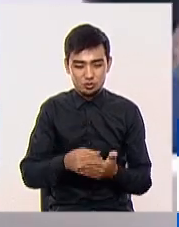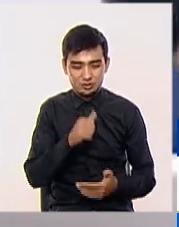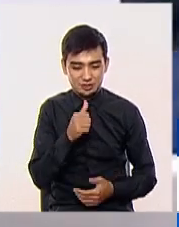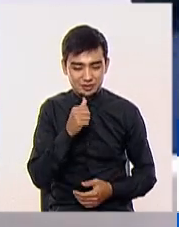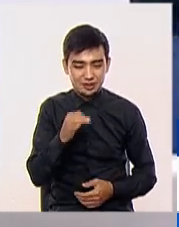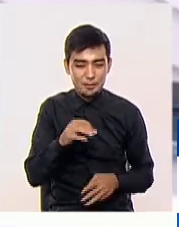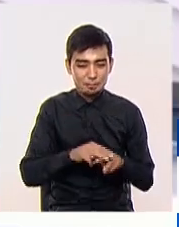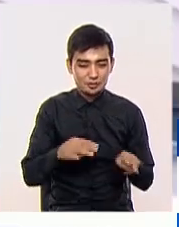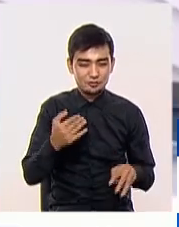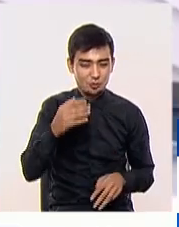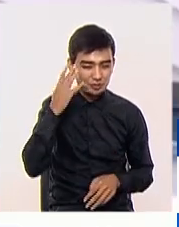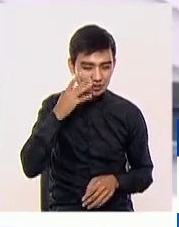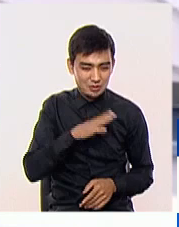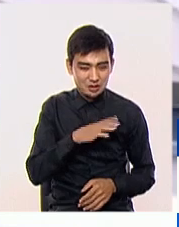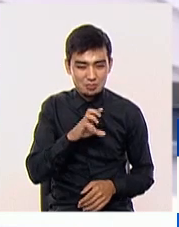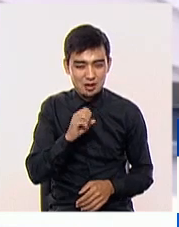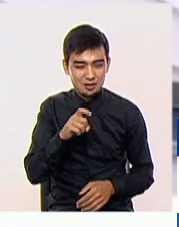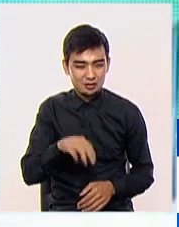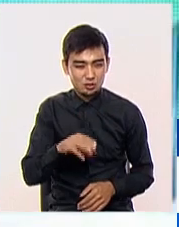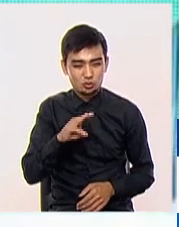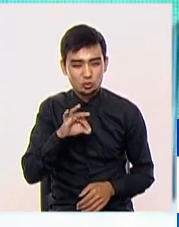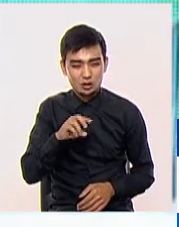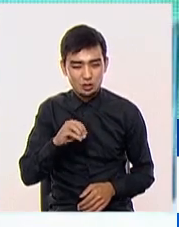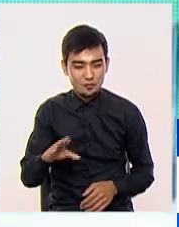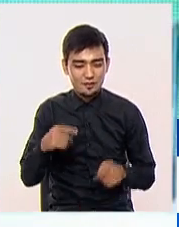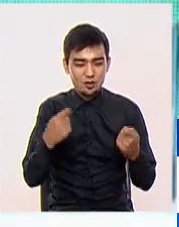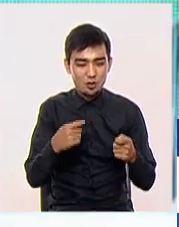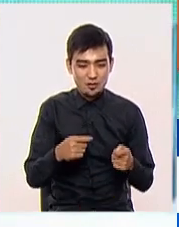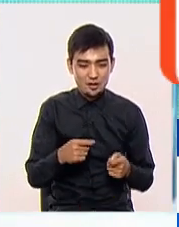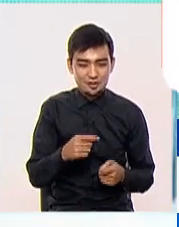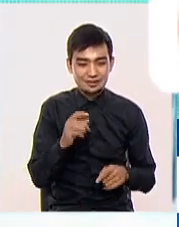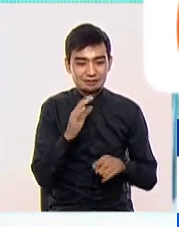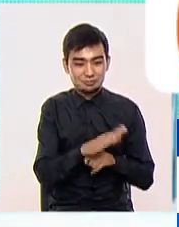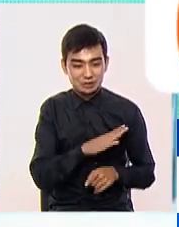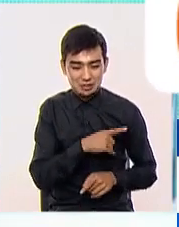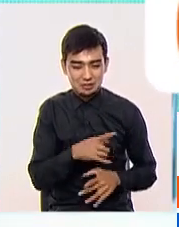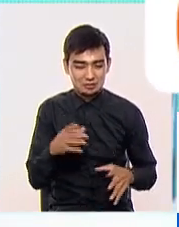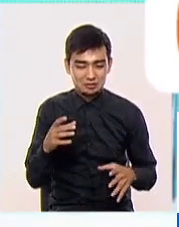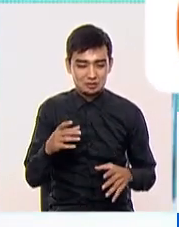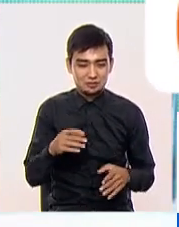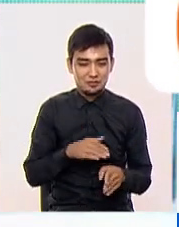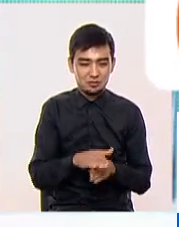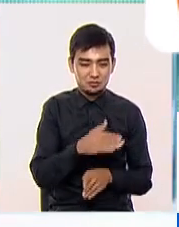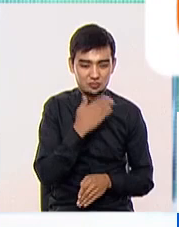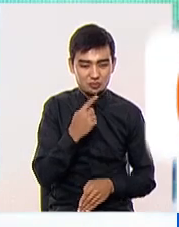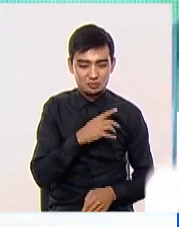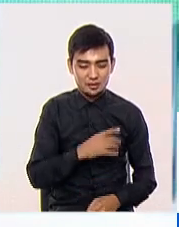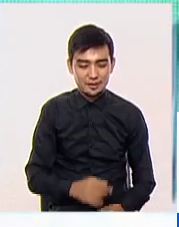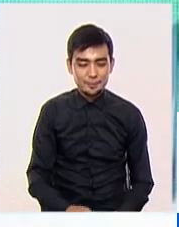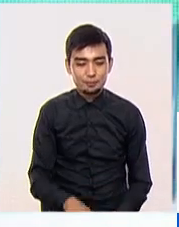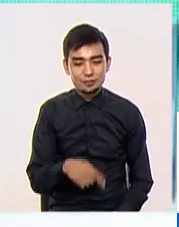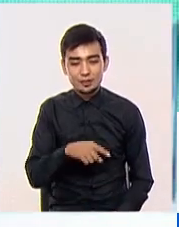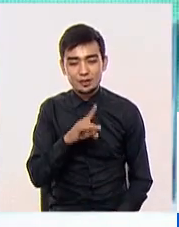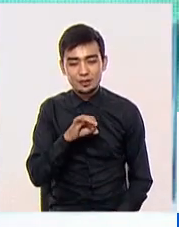Бахыта Султанова, стабфонды с задачей не справились. Неэффективно выбрасывались на рынок интервенции,